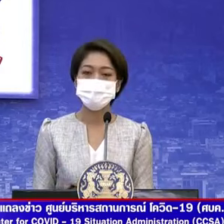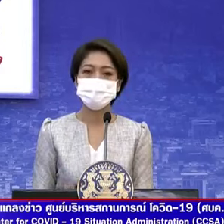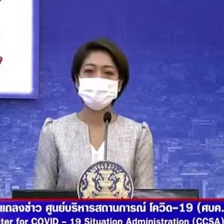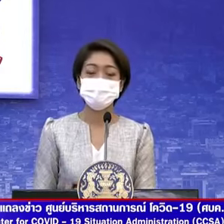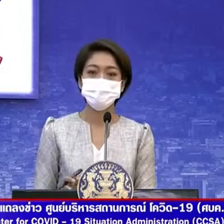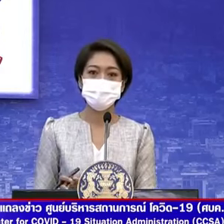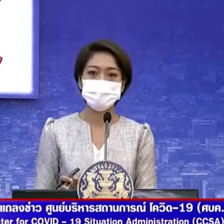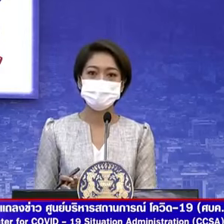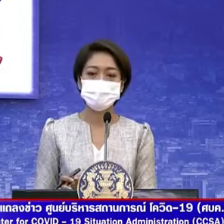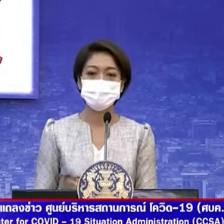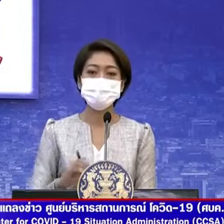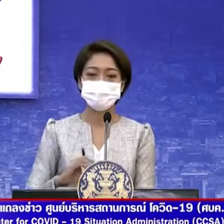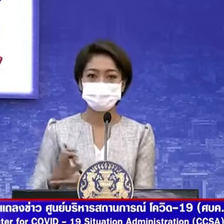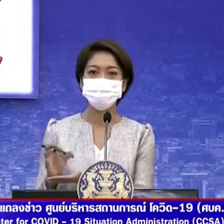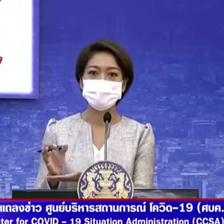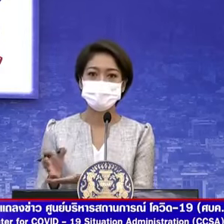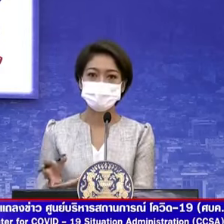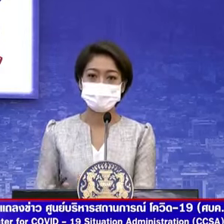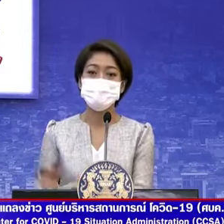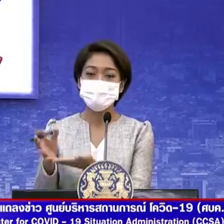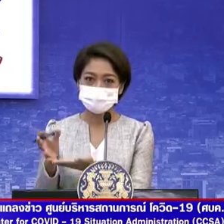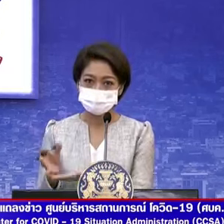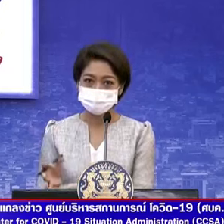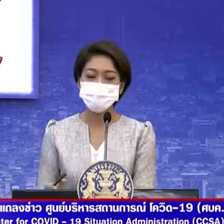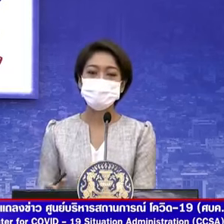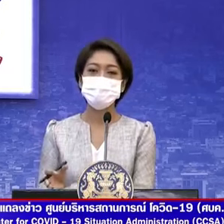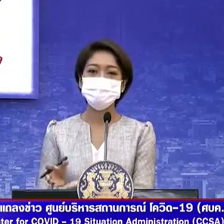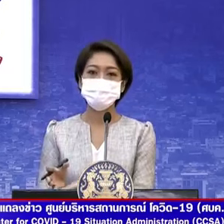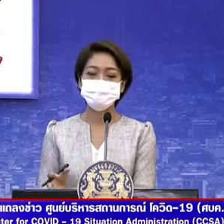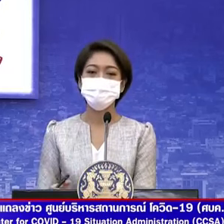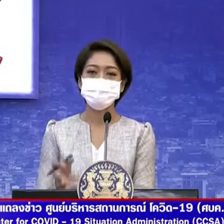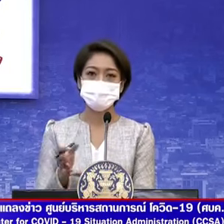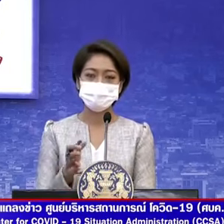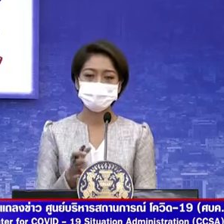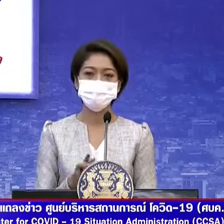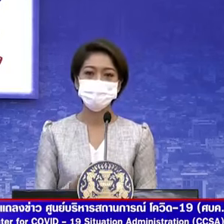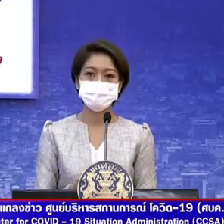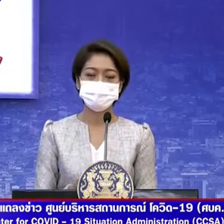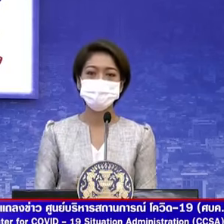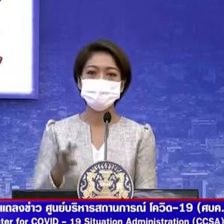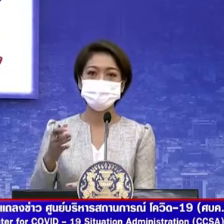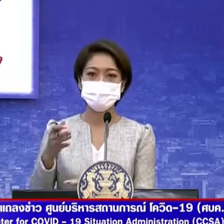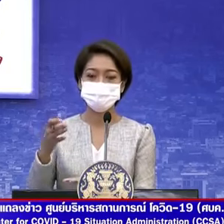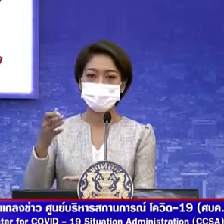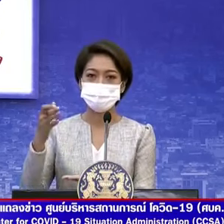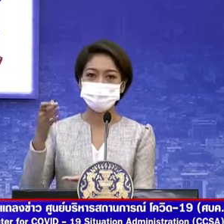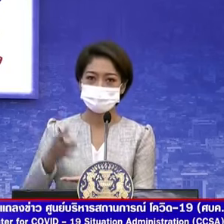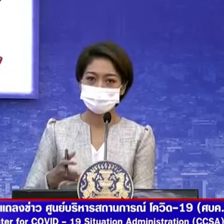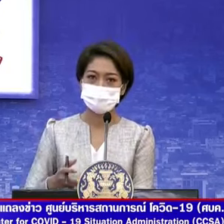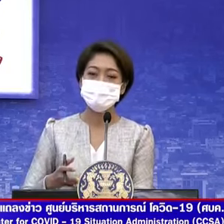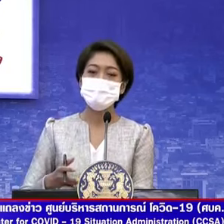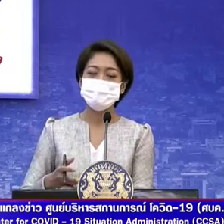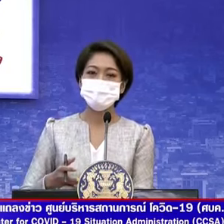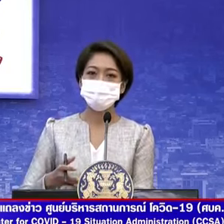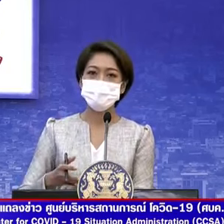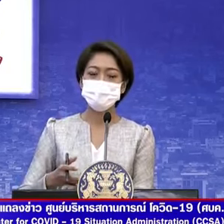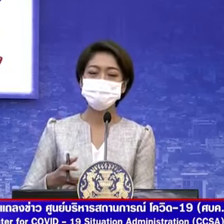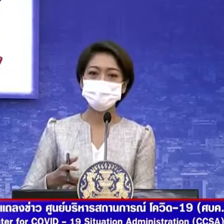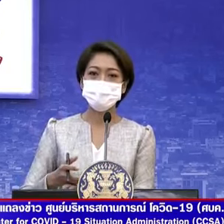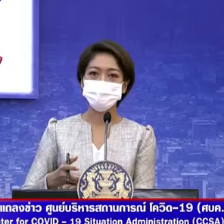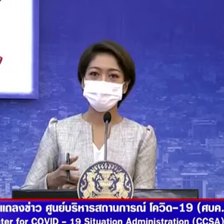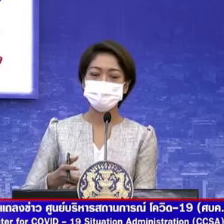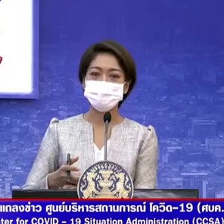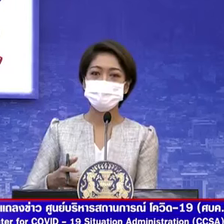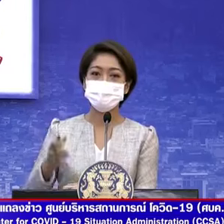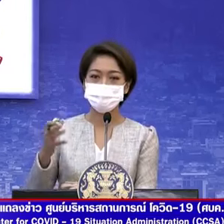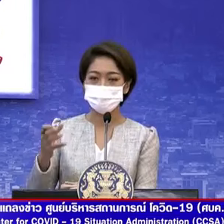ณวันนี้เนี่ยกระทรวงการคลังเร่งจัดทำรายละเอียดเตรียมที่จะเข้าเสนอสู่คณะรัฐมนตรีเพื่อที่จะมาปฏิบัติและสามารถให้ประช